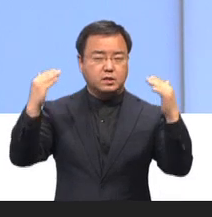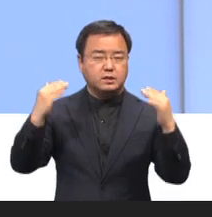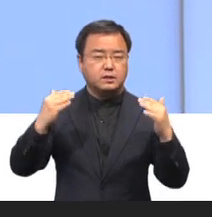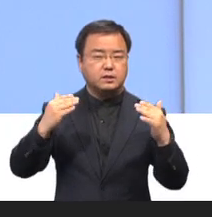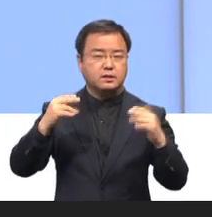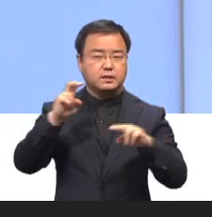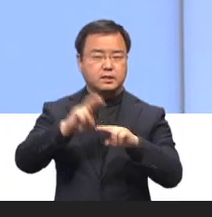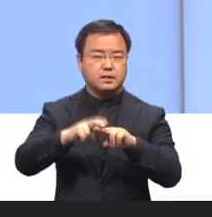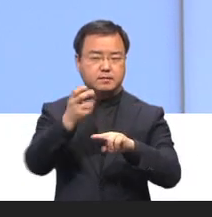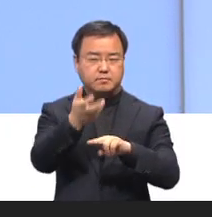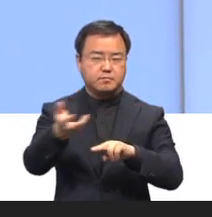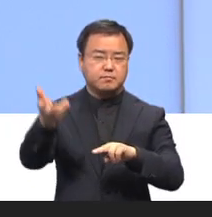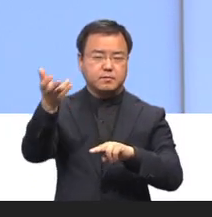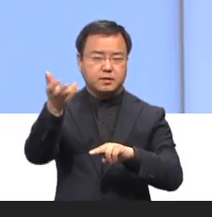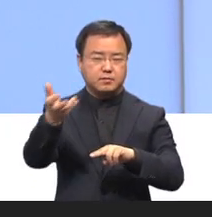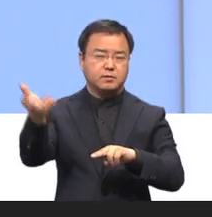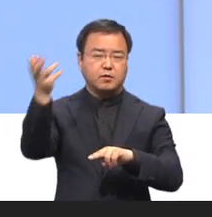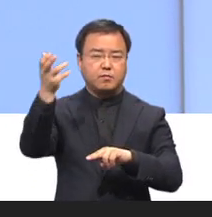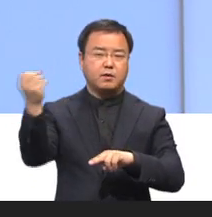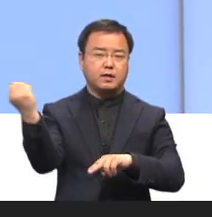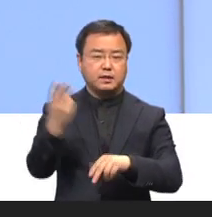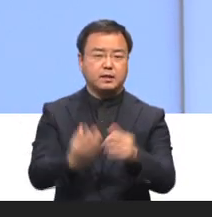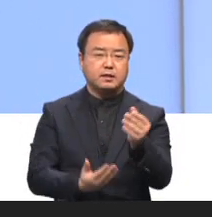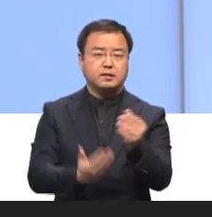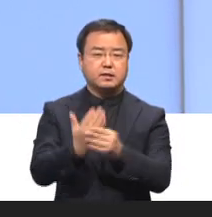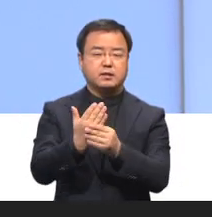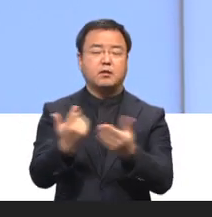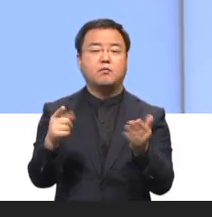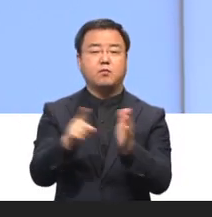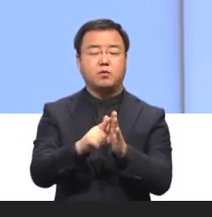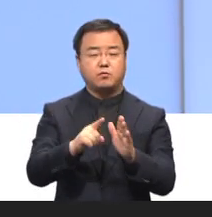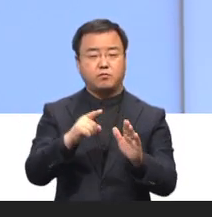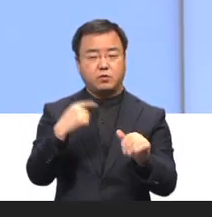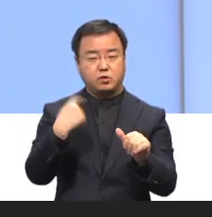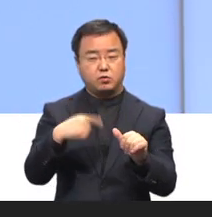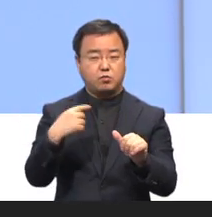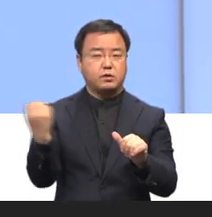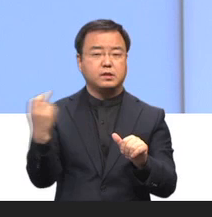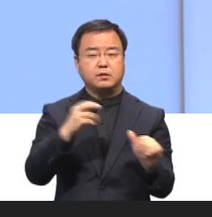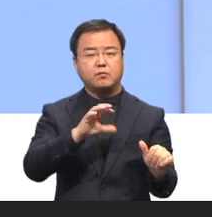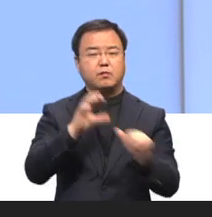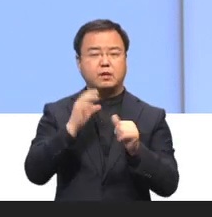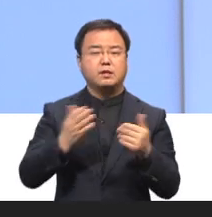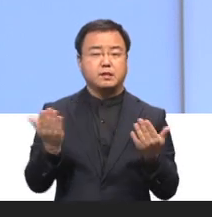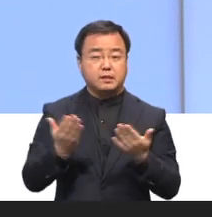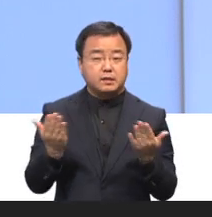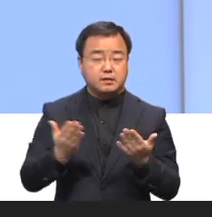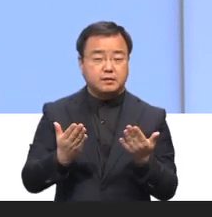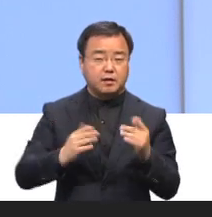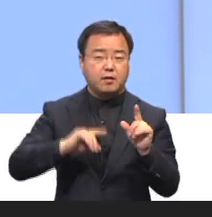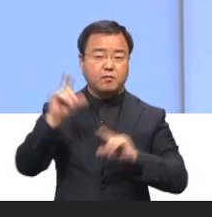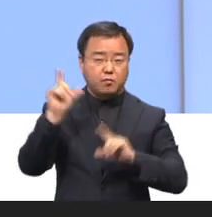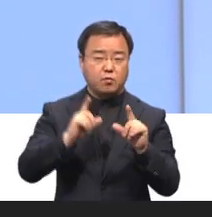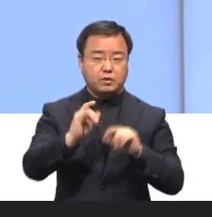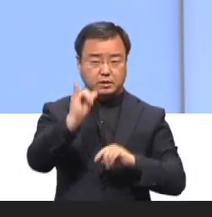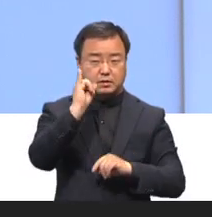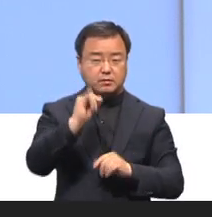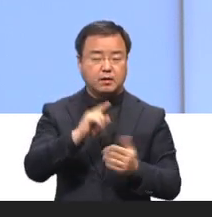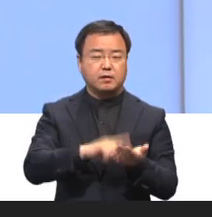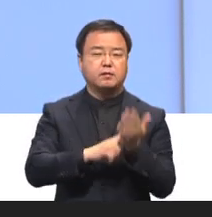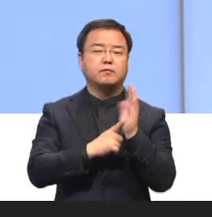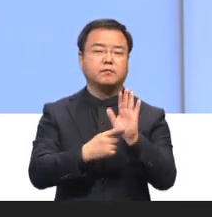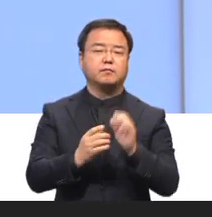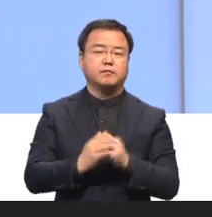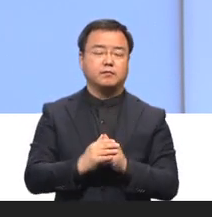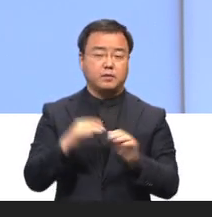신분 상승을 또는 재생산을 위해서 교육을 활용하는 그 탐욕도 있다는 것이 이번 네. 스카이캐슬이 보여준 것이거든요. 그래서